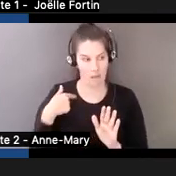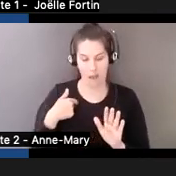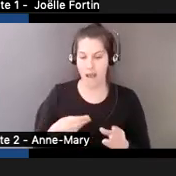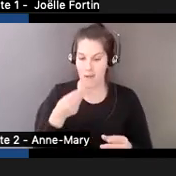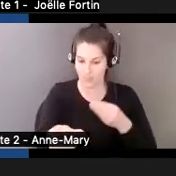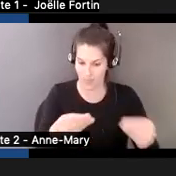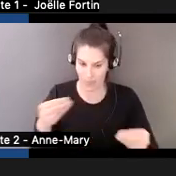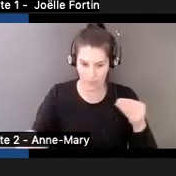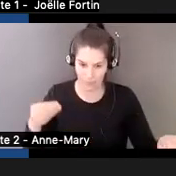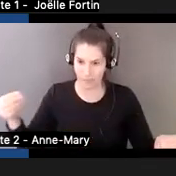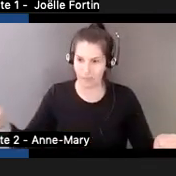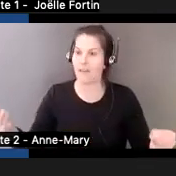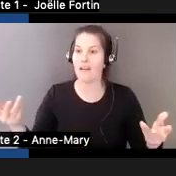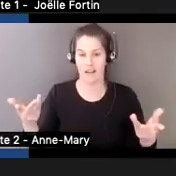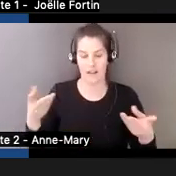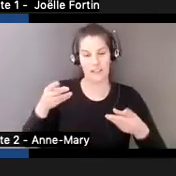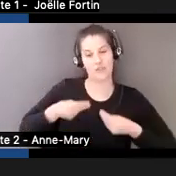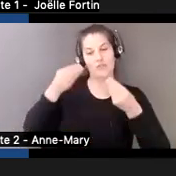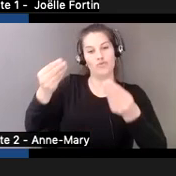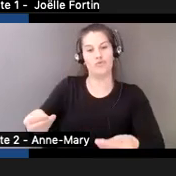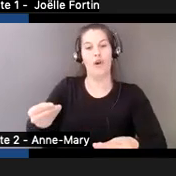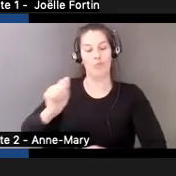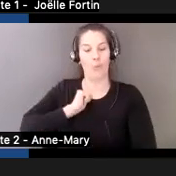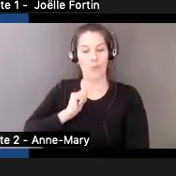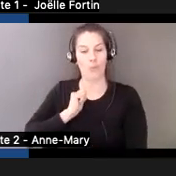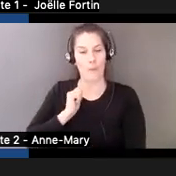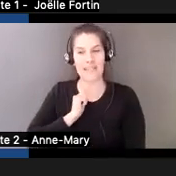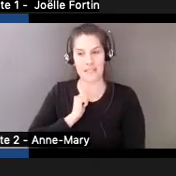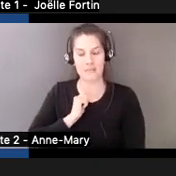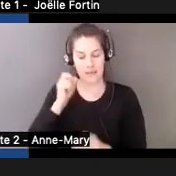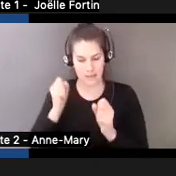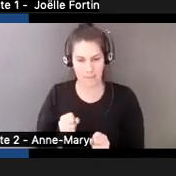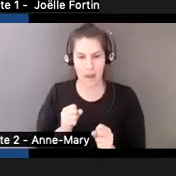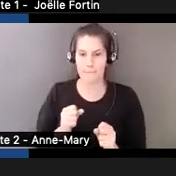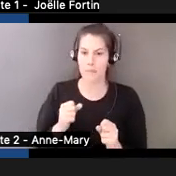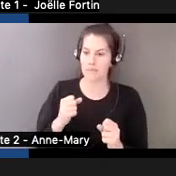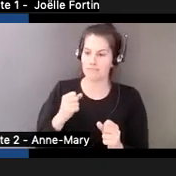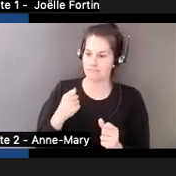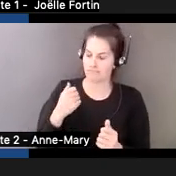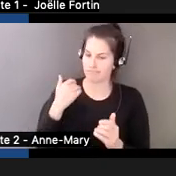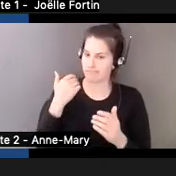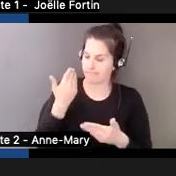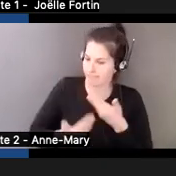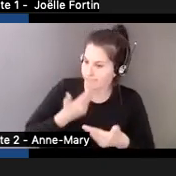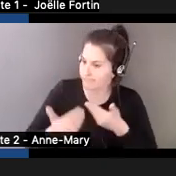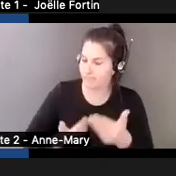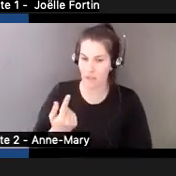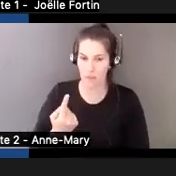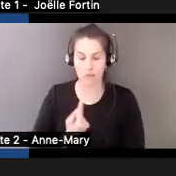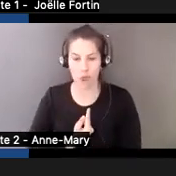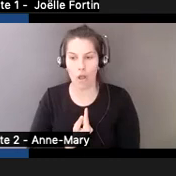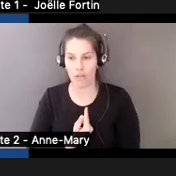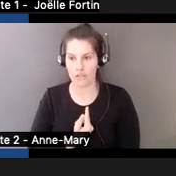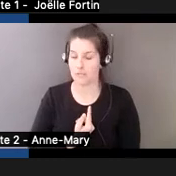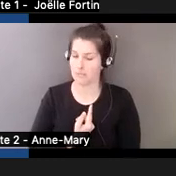donné une certaine autonomie. Être capable de fonctionner seul. Et on utilise beaucoup, on va